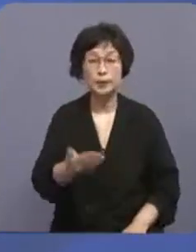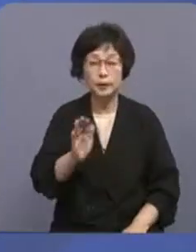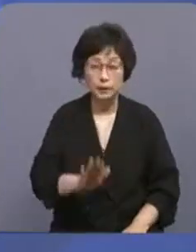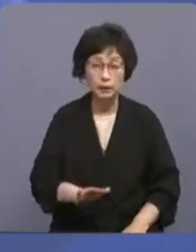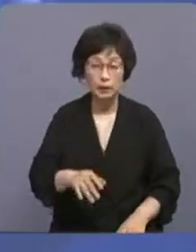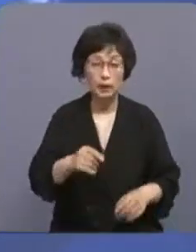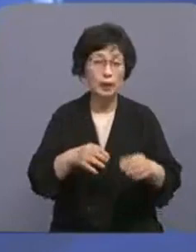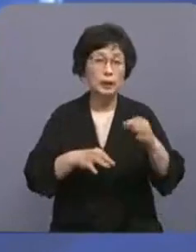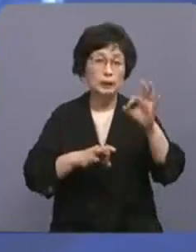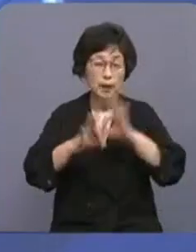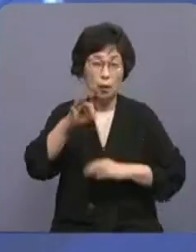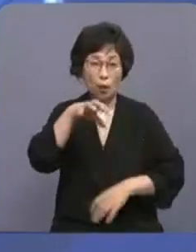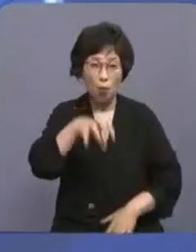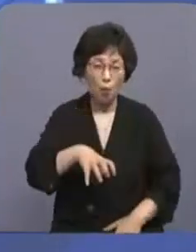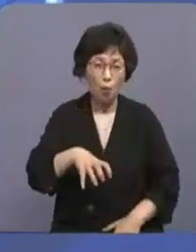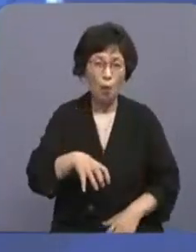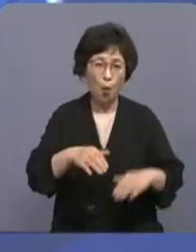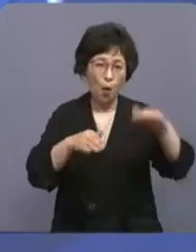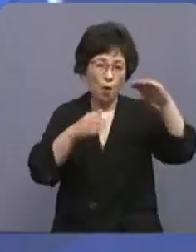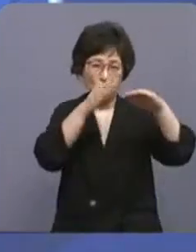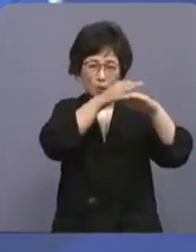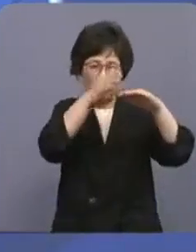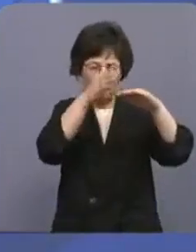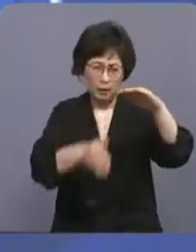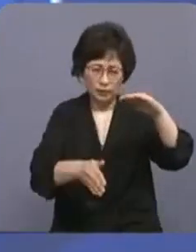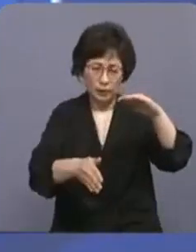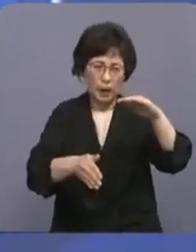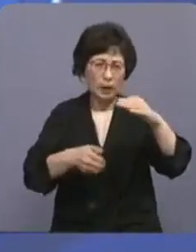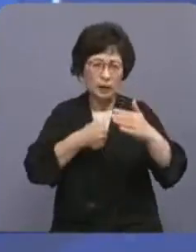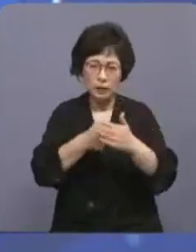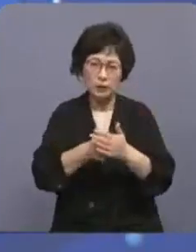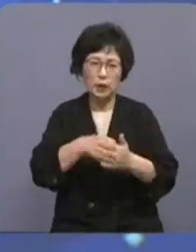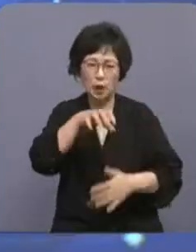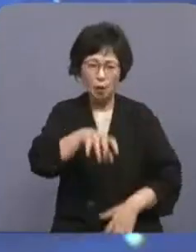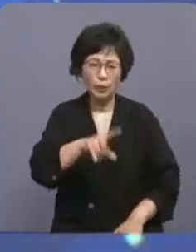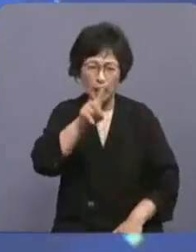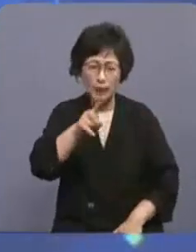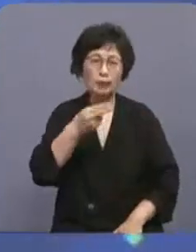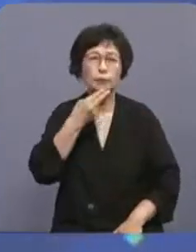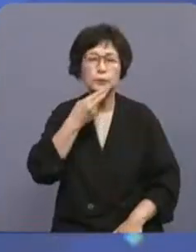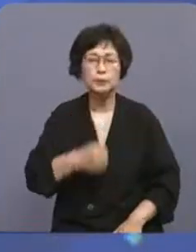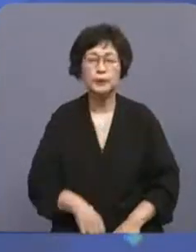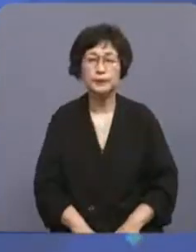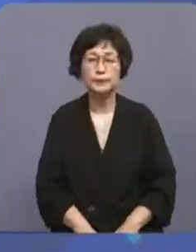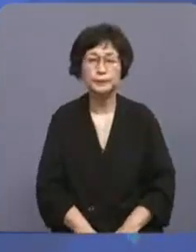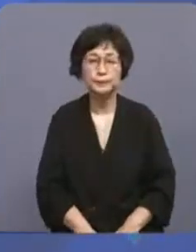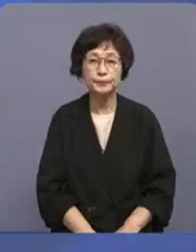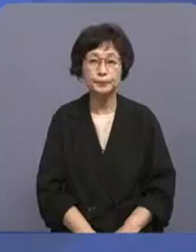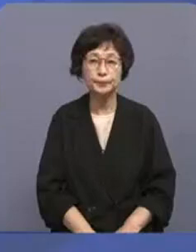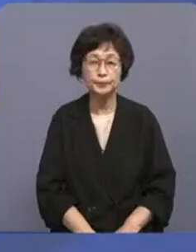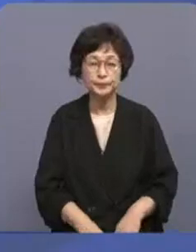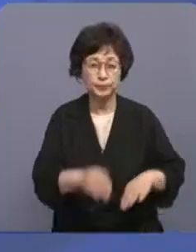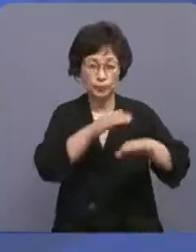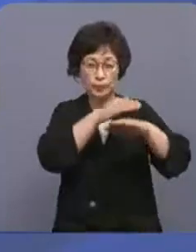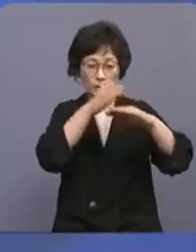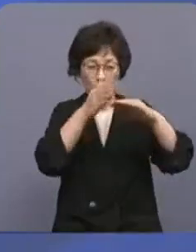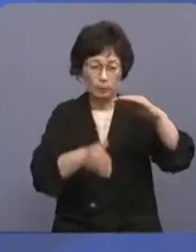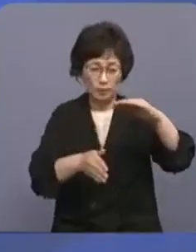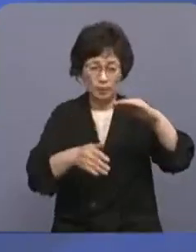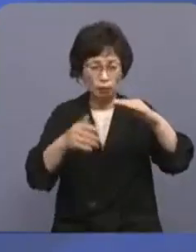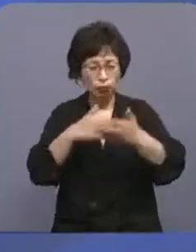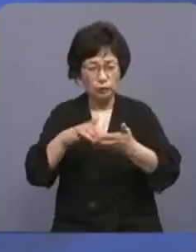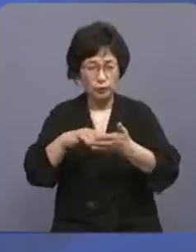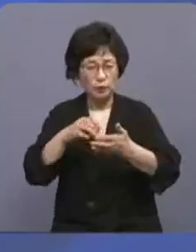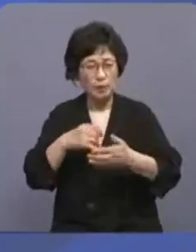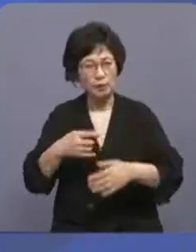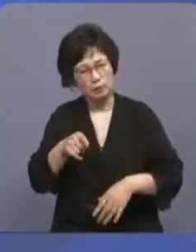그런데 정작 사고 지역 중 부산시가 급경사지로 지정한 곳은 한 것도 없는 것으로 드러났습니다 수치에만 의존의 위험 관리를